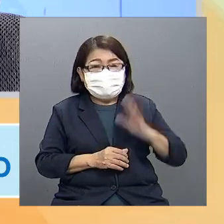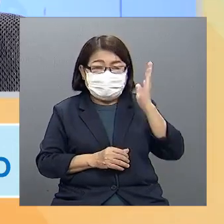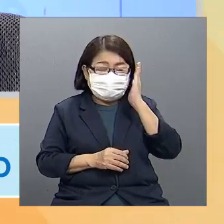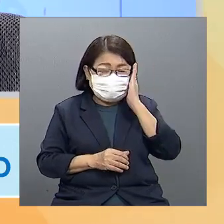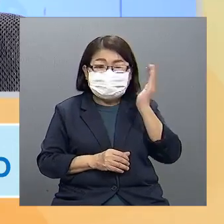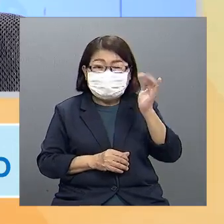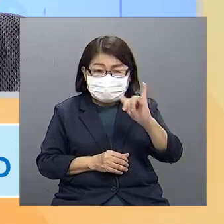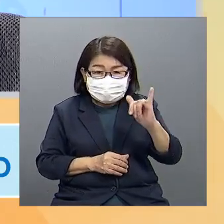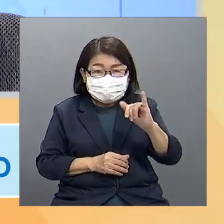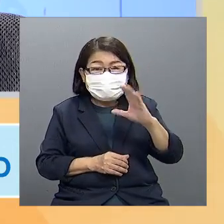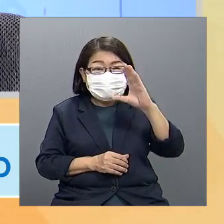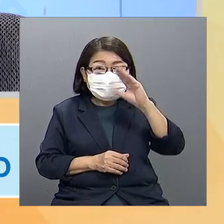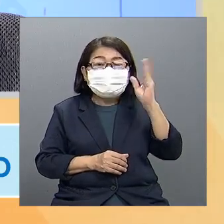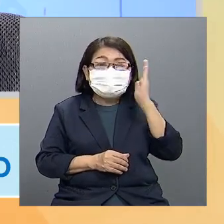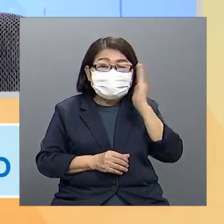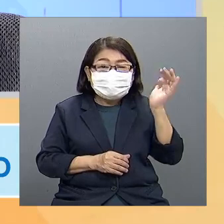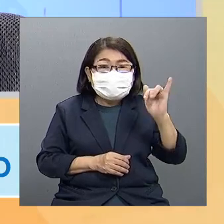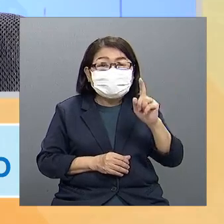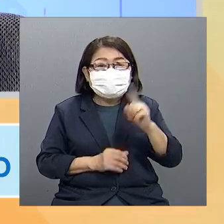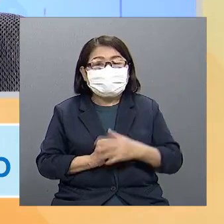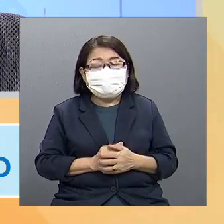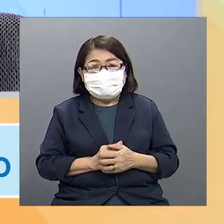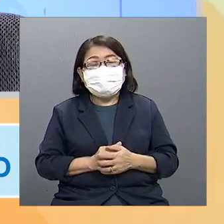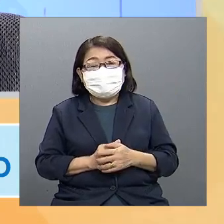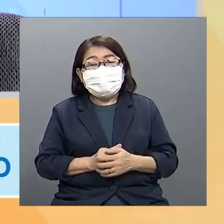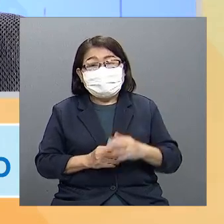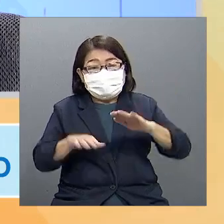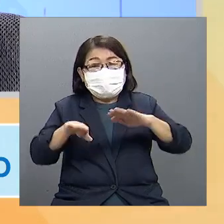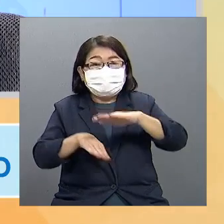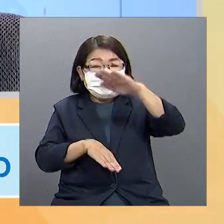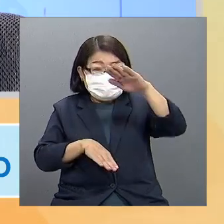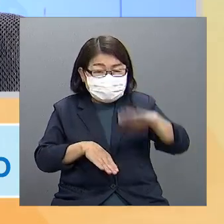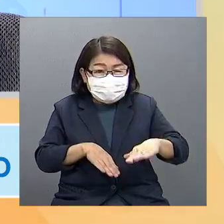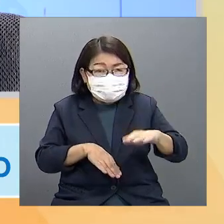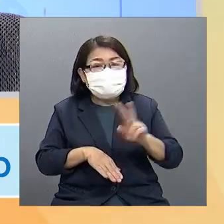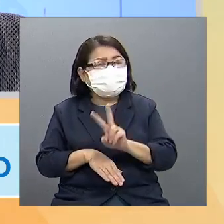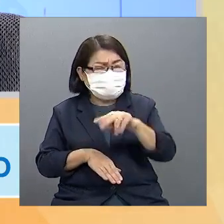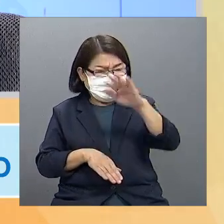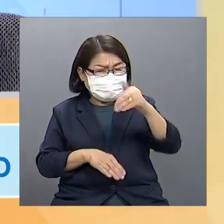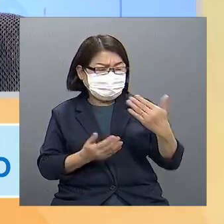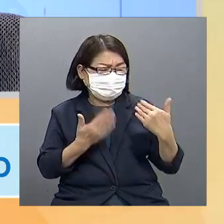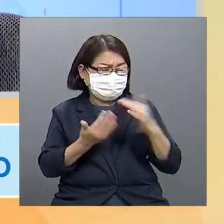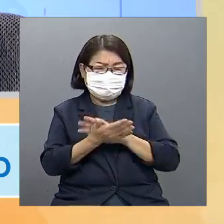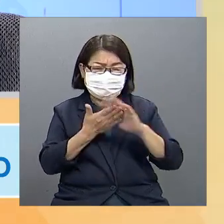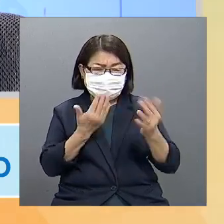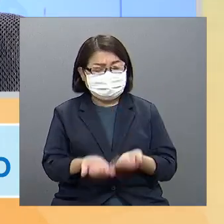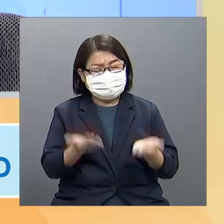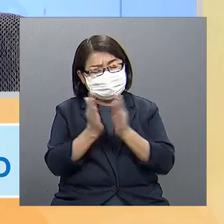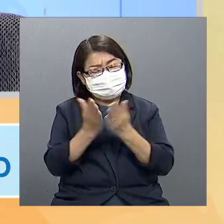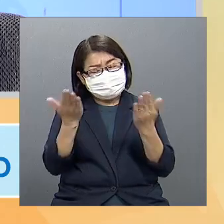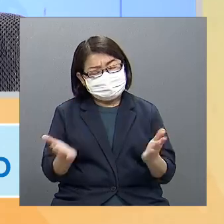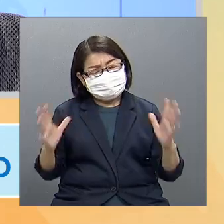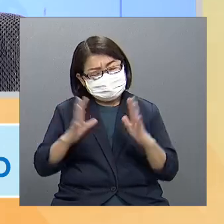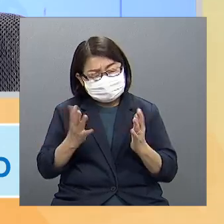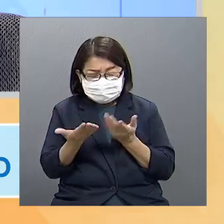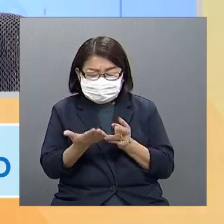ลาเอาลูกเข้านอนลูกถึงแม้จะอยู่ในกับวัยเล็กเนี่ยเราเอาเข้านอนพร้อมกันอ่านหนังสือคุยกันเพื่อเขาเข้าใจสถ